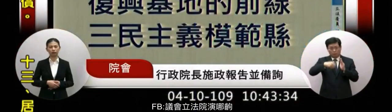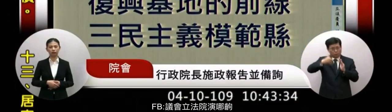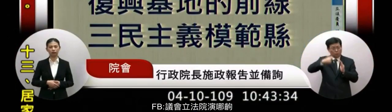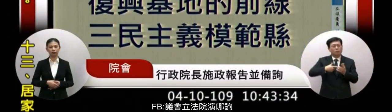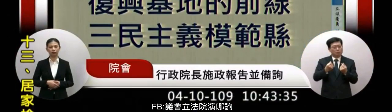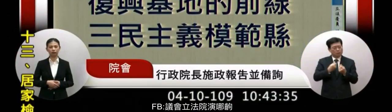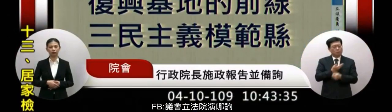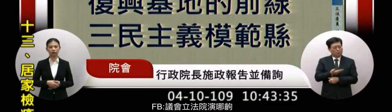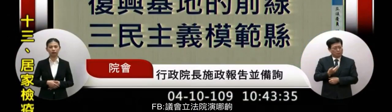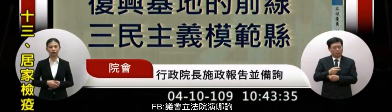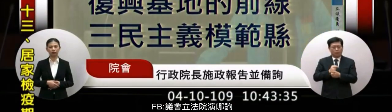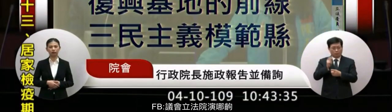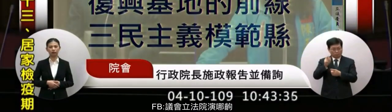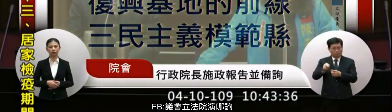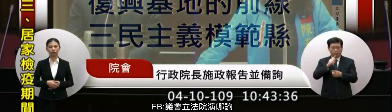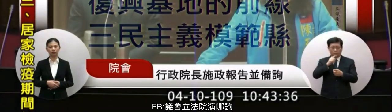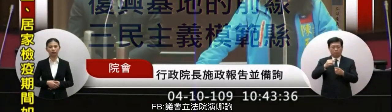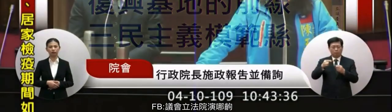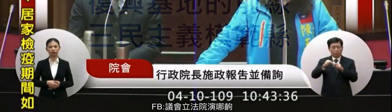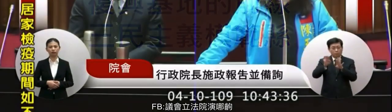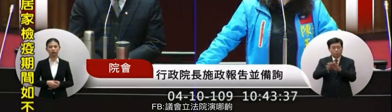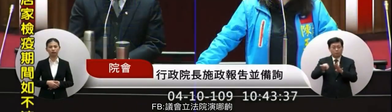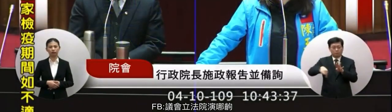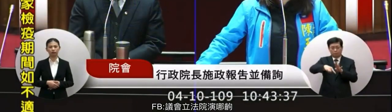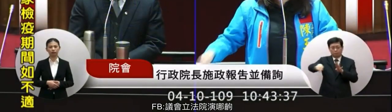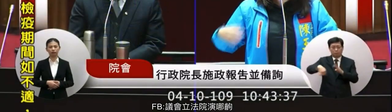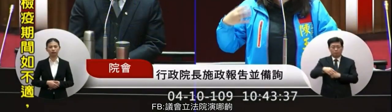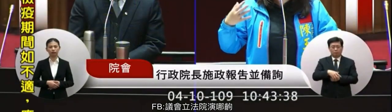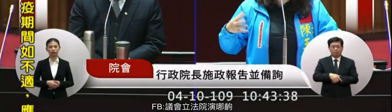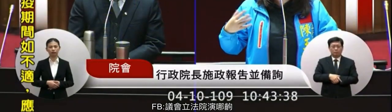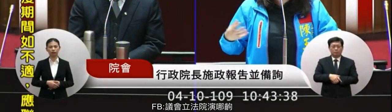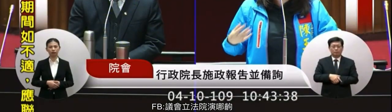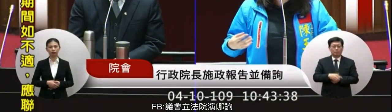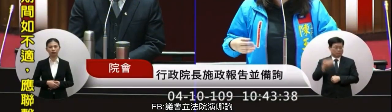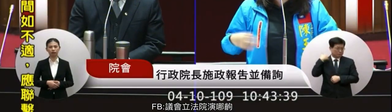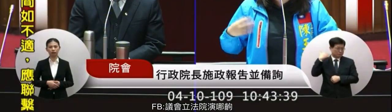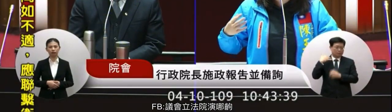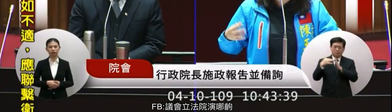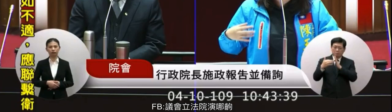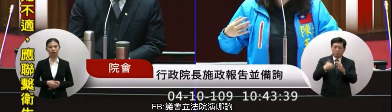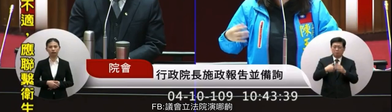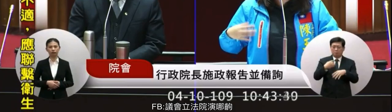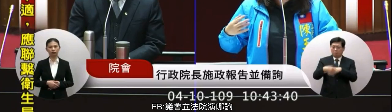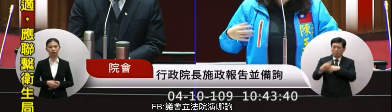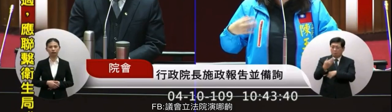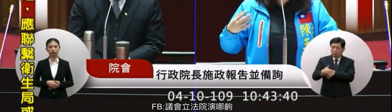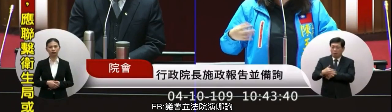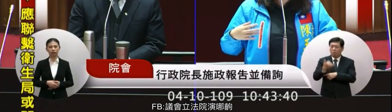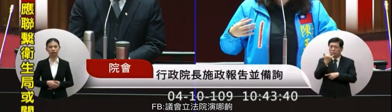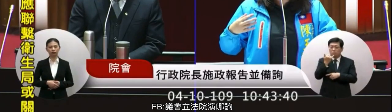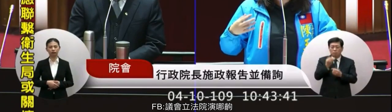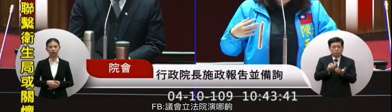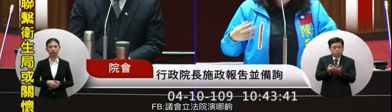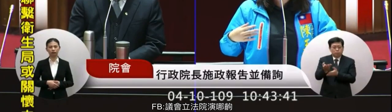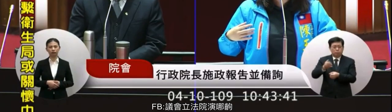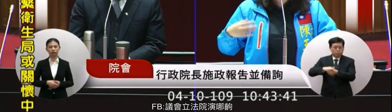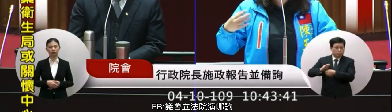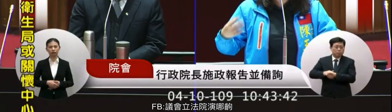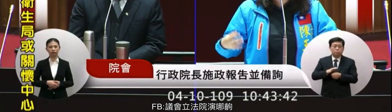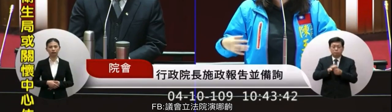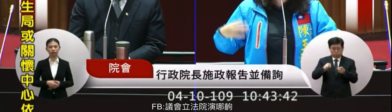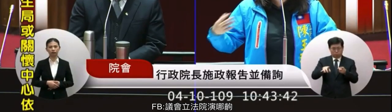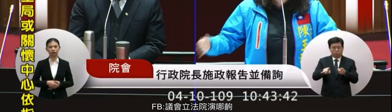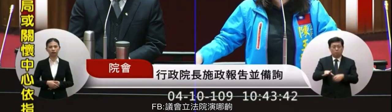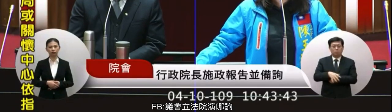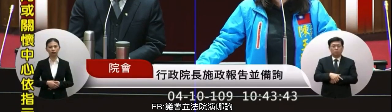体恤我们这个金门地区哈，就是说因为战争伤亡可以有相关的这种伤亡这个因为战争的这